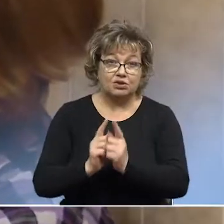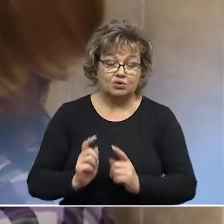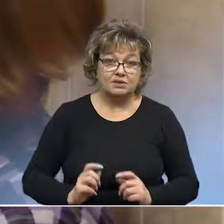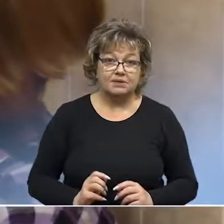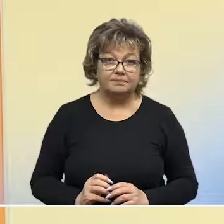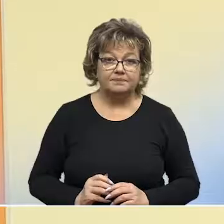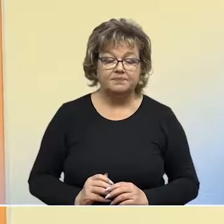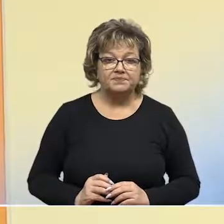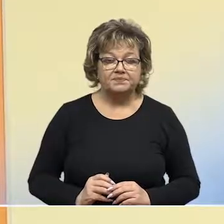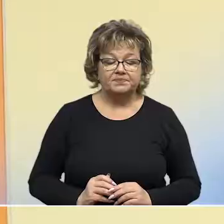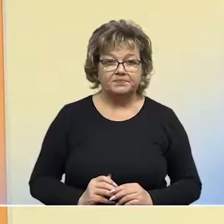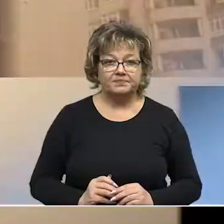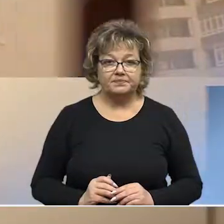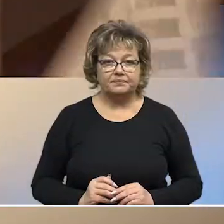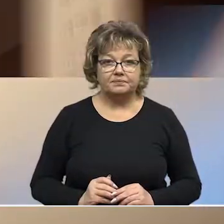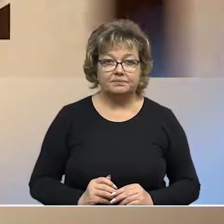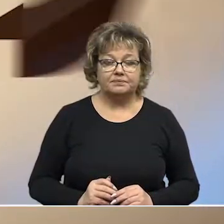корректируется.